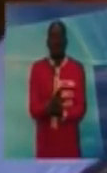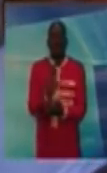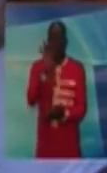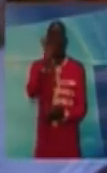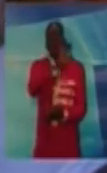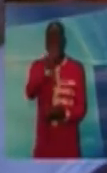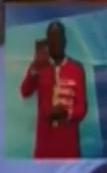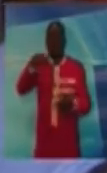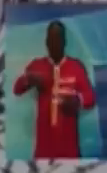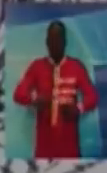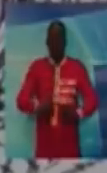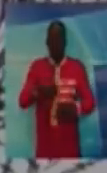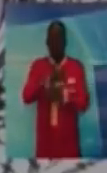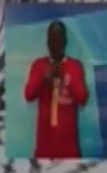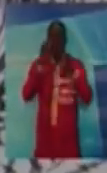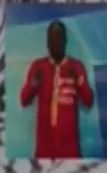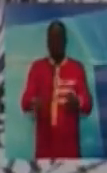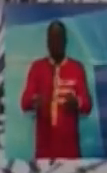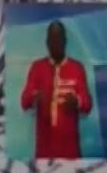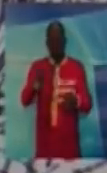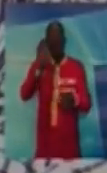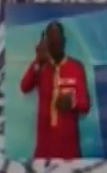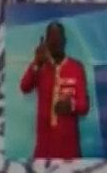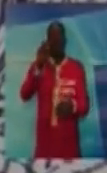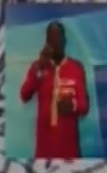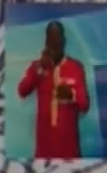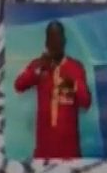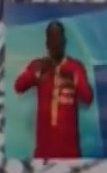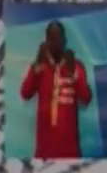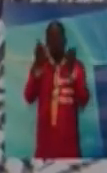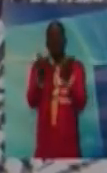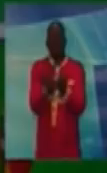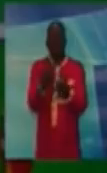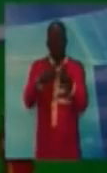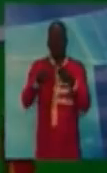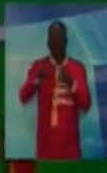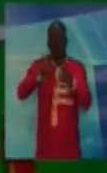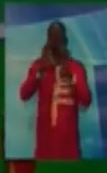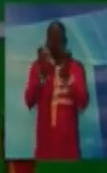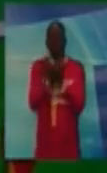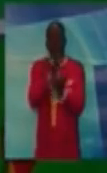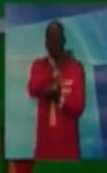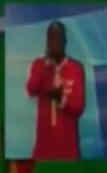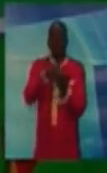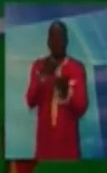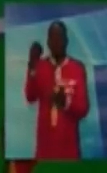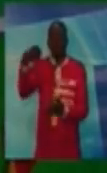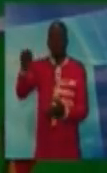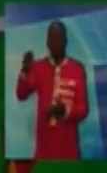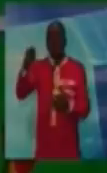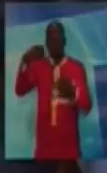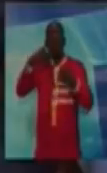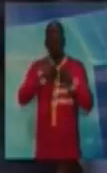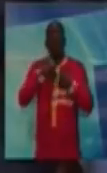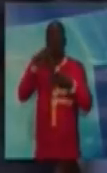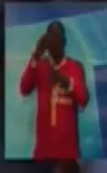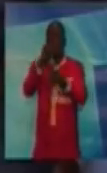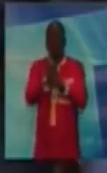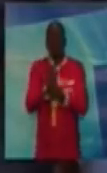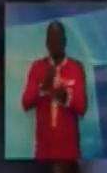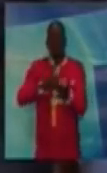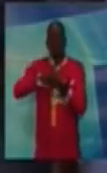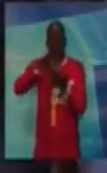800 jeunes entrepreneurs et 30 associations issues des 9 communes de la région du Centre-Est ont bénéficié du programme